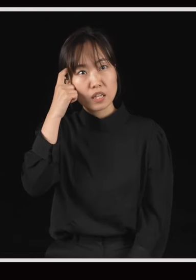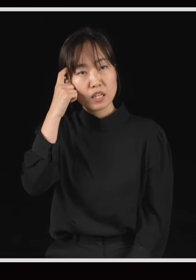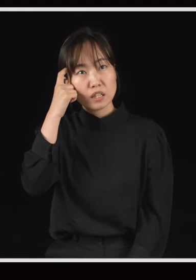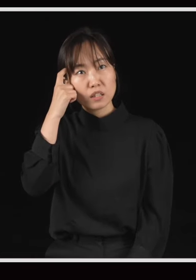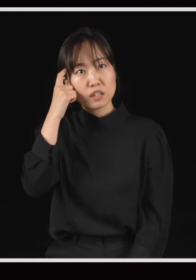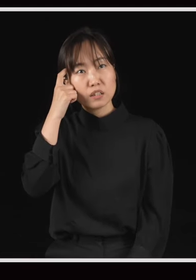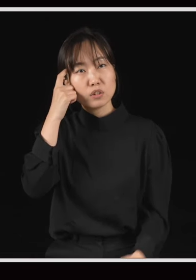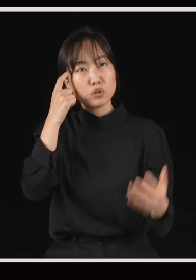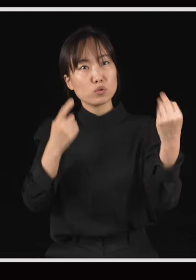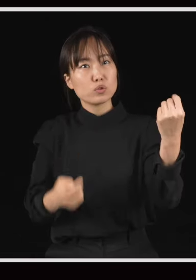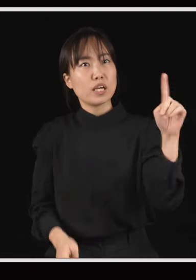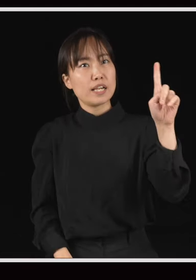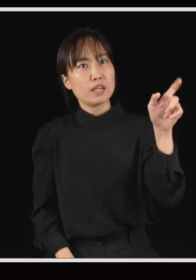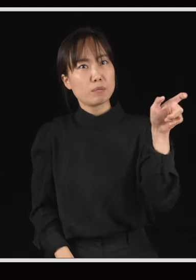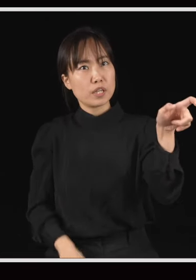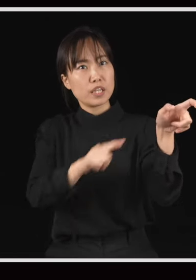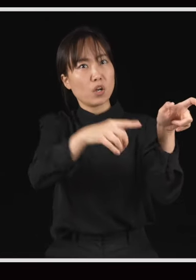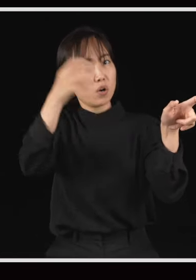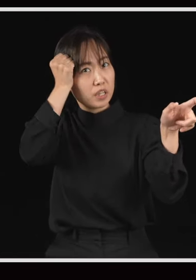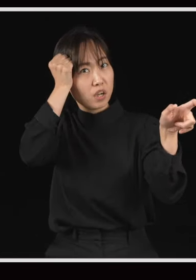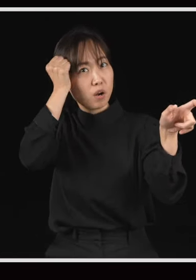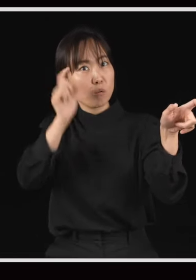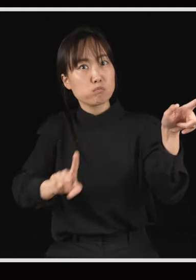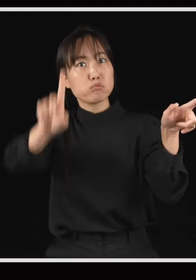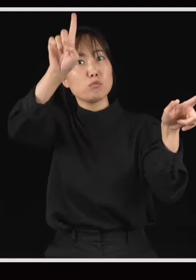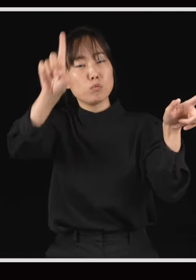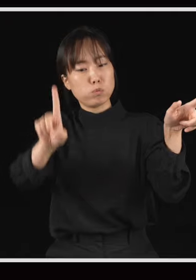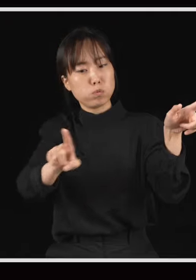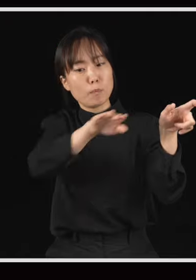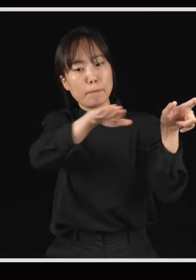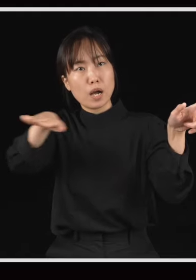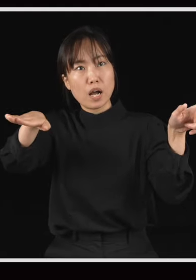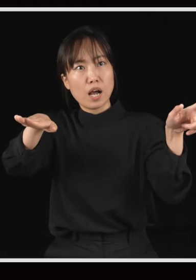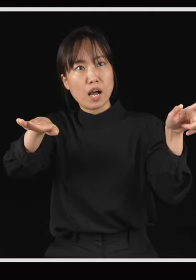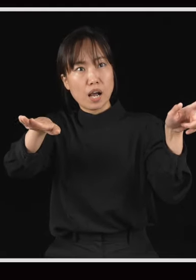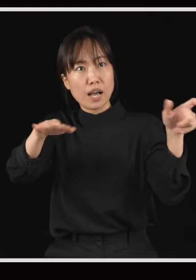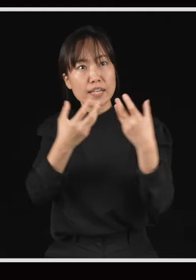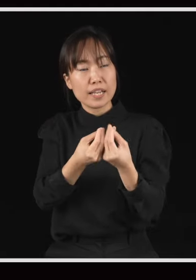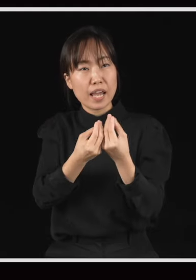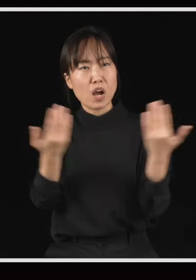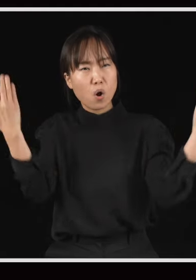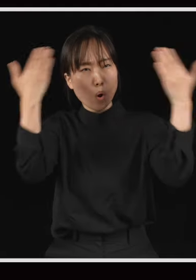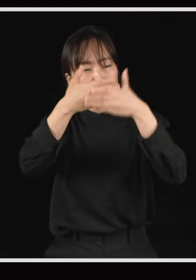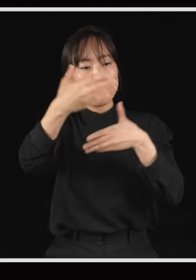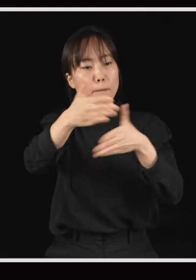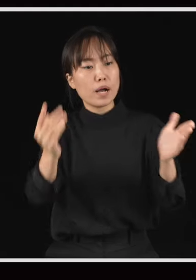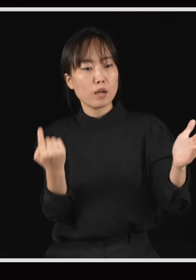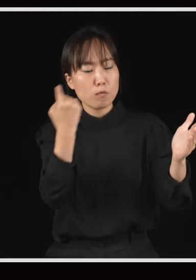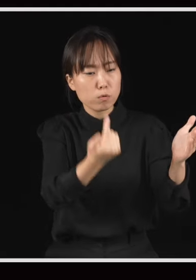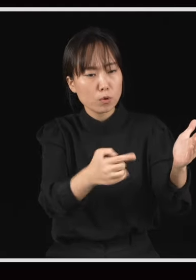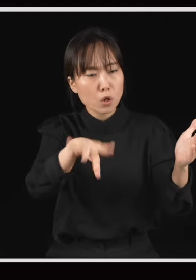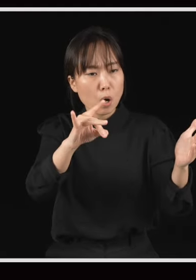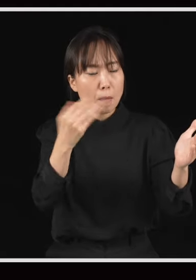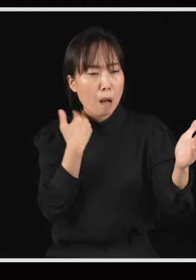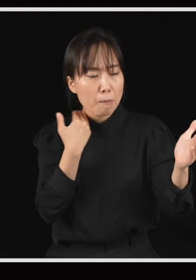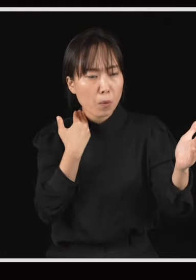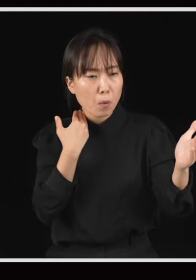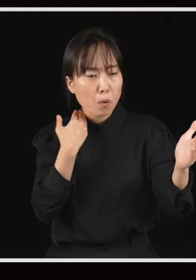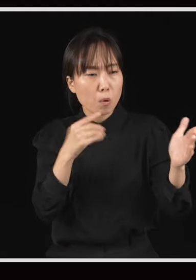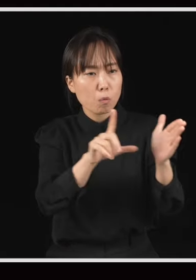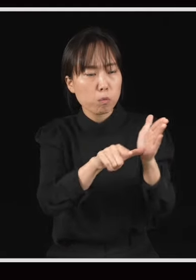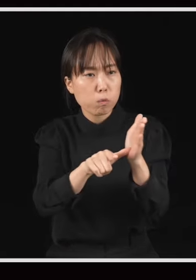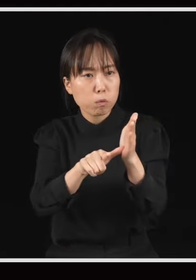두뇌는 계속 원점을 향해서 재적응하는 특성이 있습니다. 마치 우리가 어두운 방에 들어가면 조금 있으면은 동공이 늘어나면서 어두운